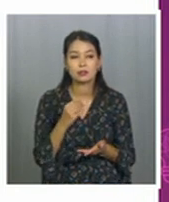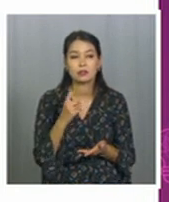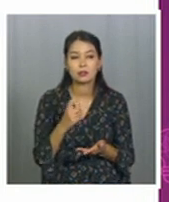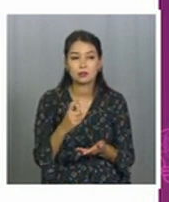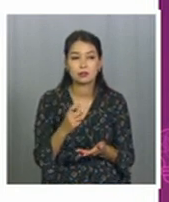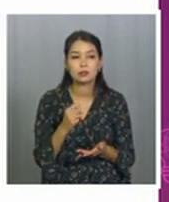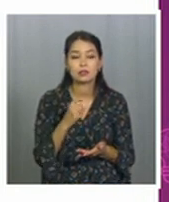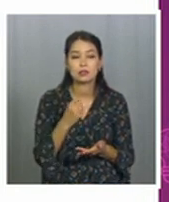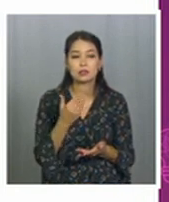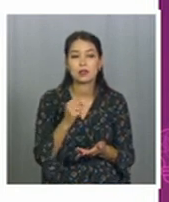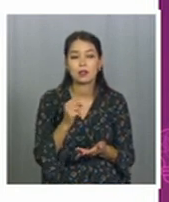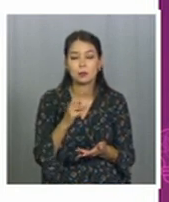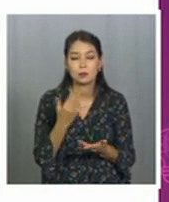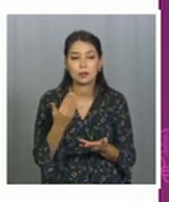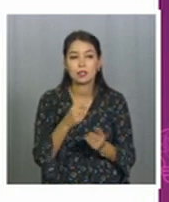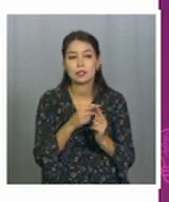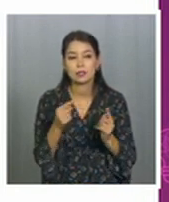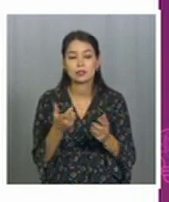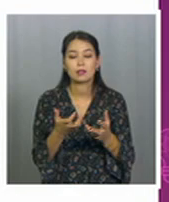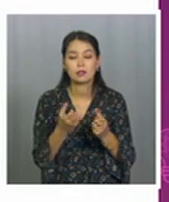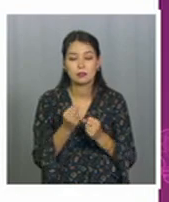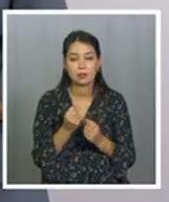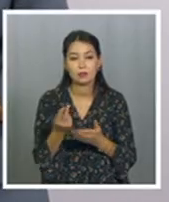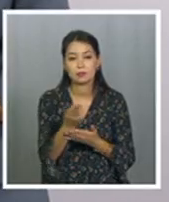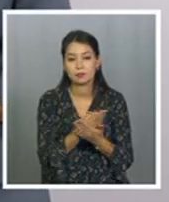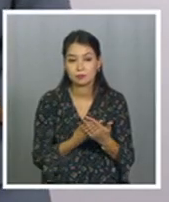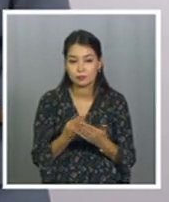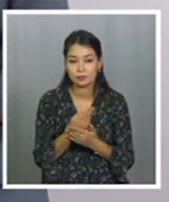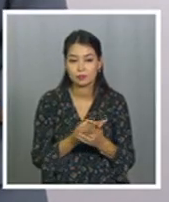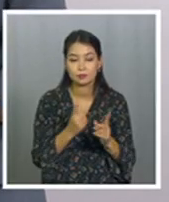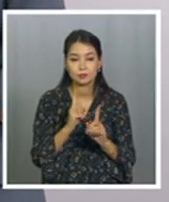AB кесіндісінен алынған функцияның графигін саламыз.